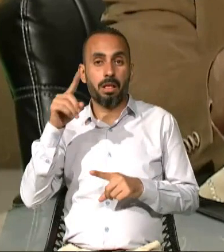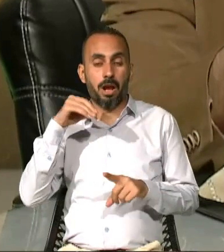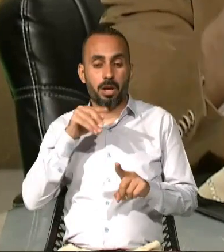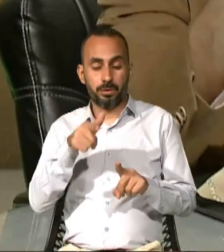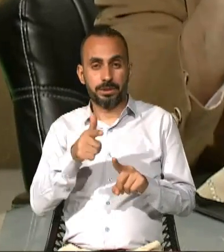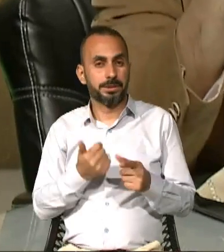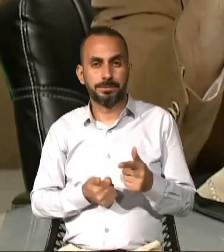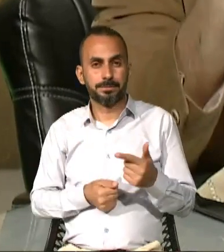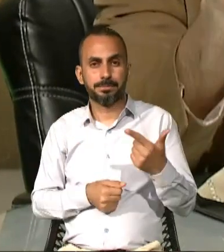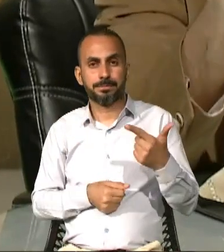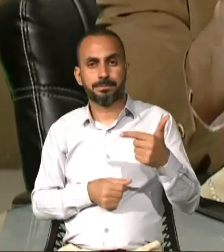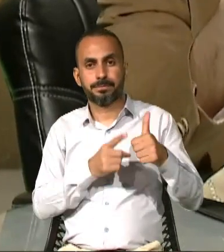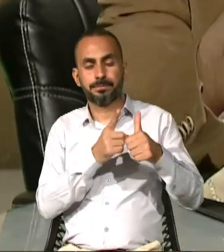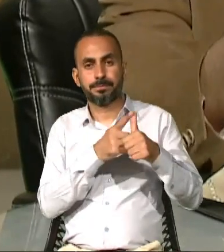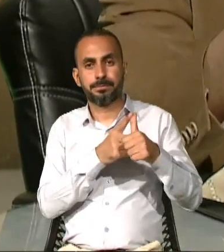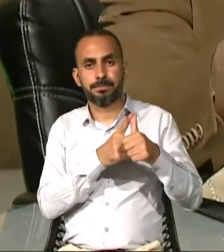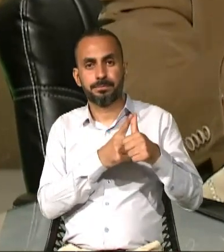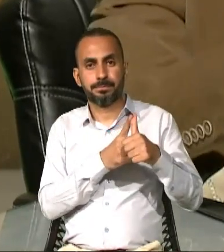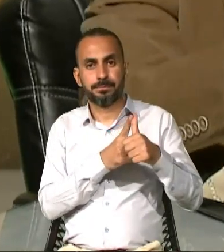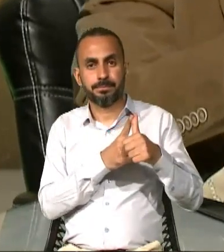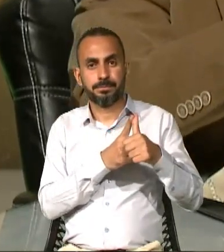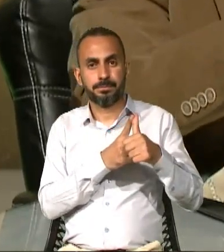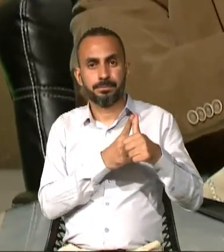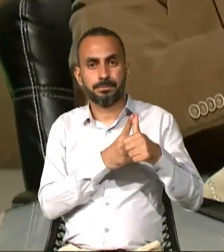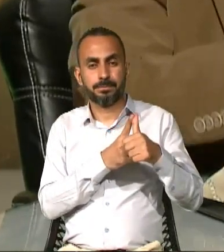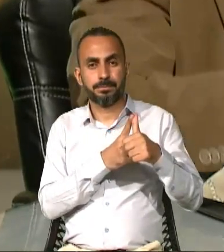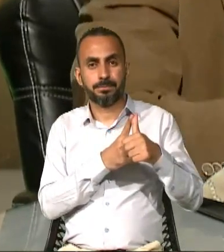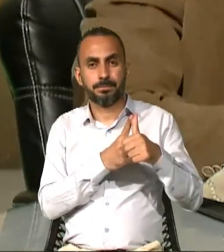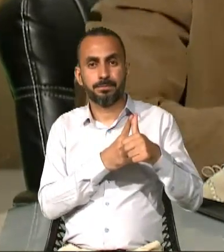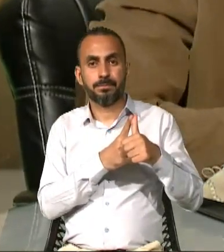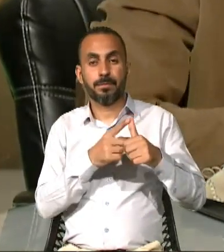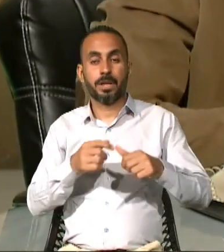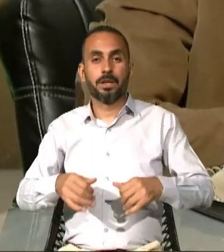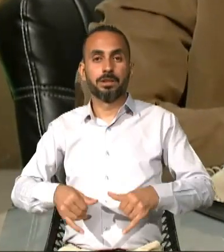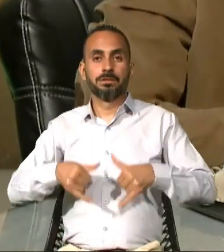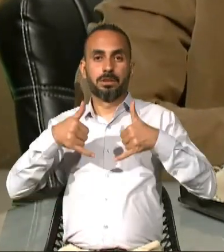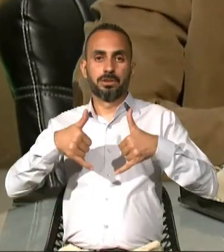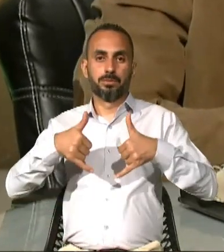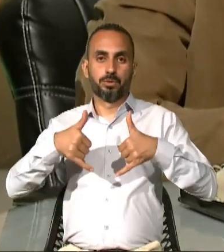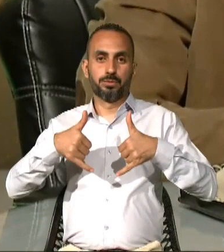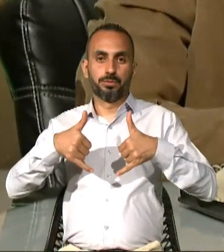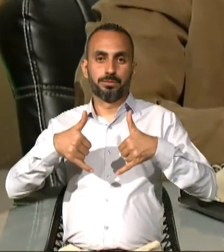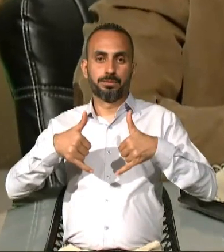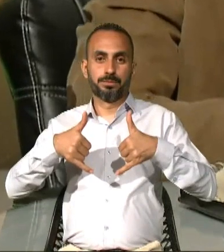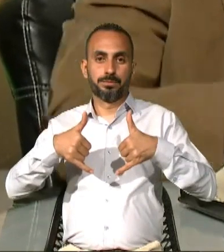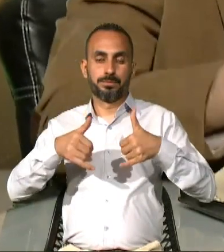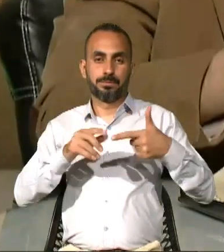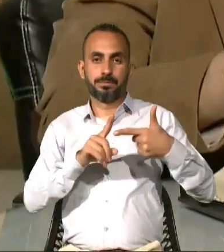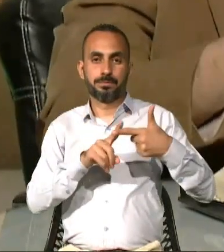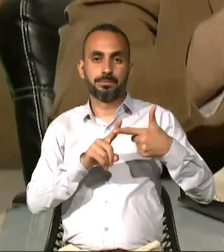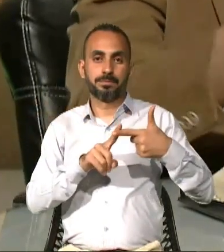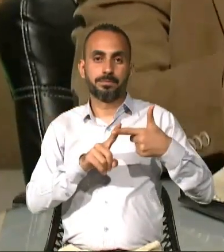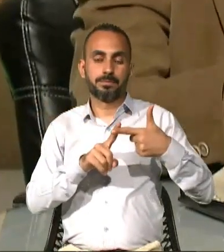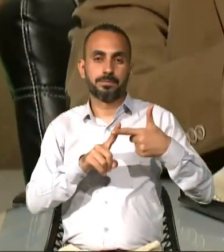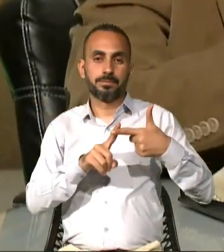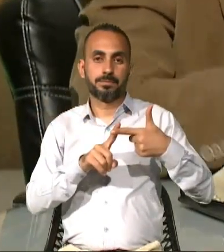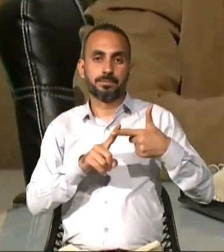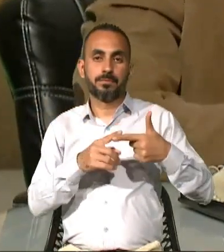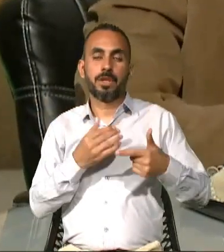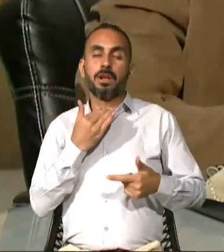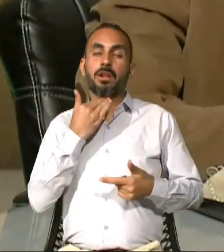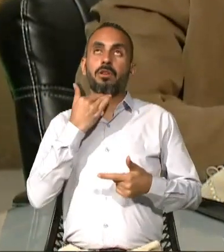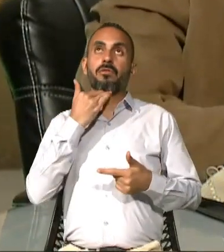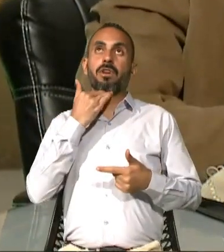واحد ومتى ابتدأت هذه تكون فانتصبوا. واحد اتنين وارفعوا